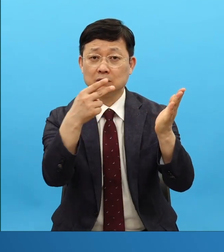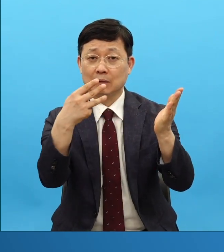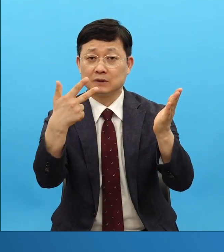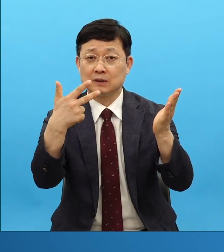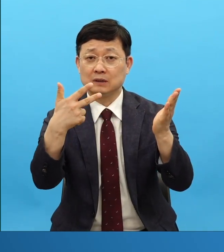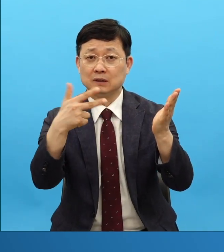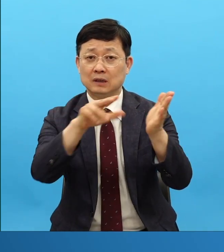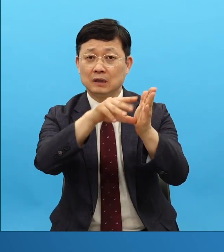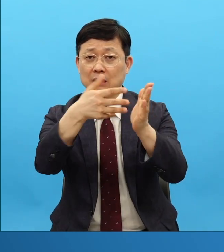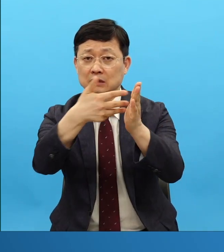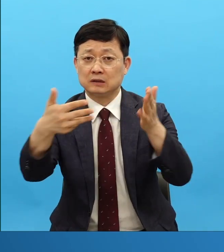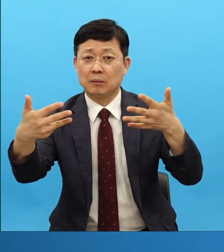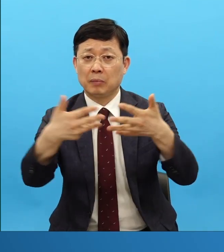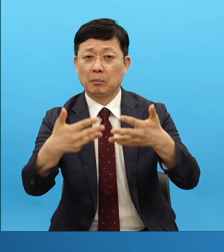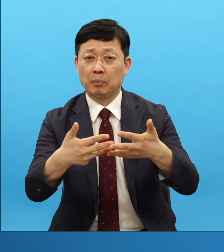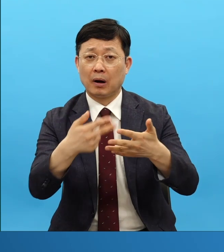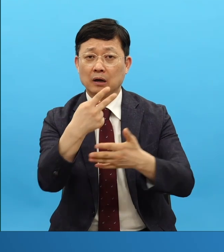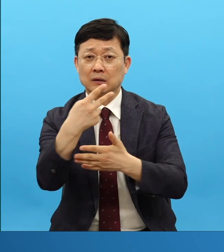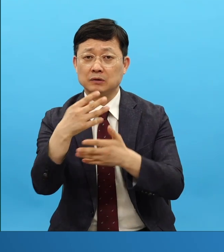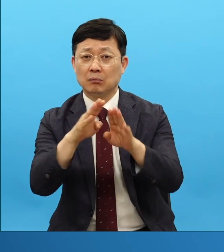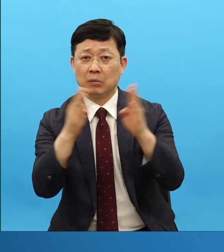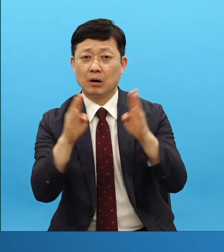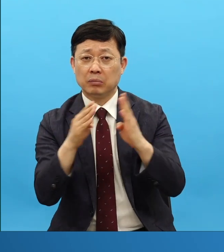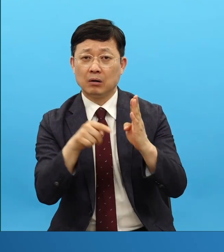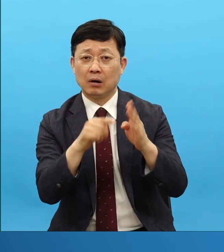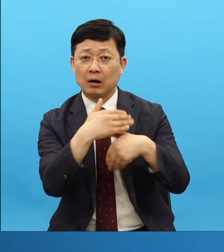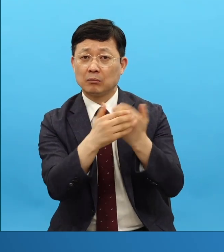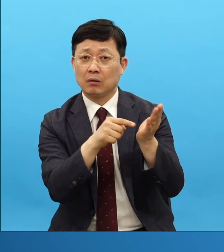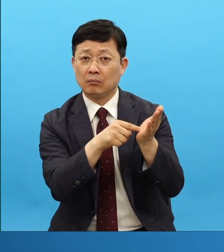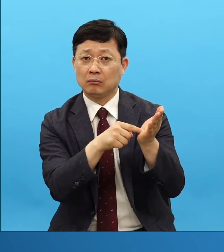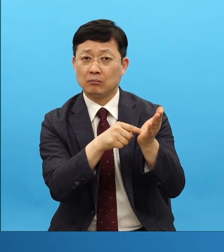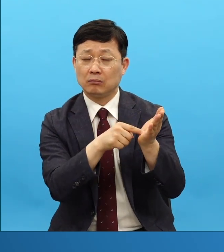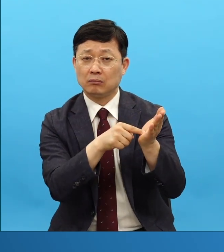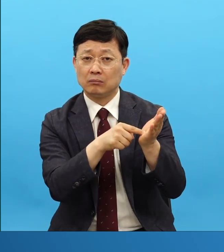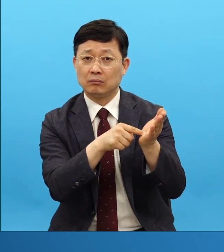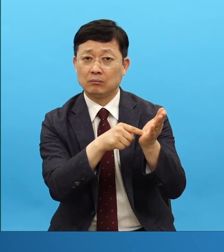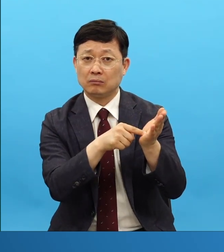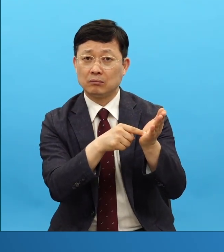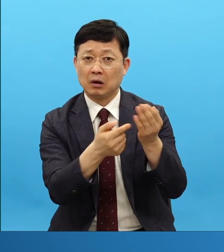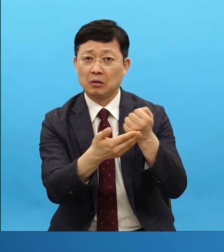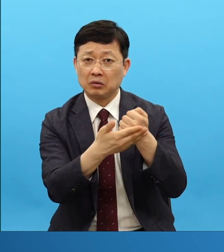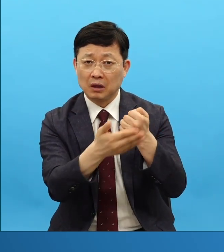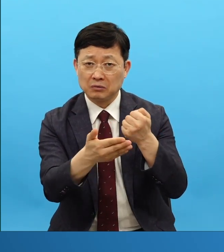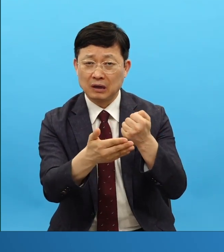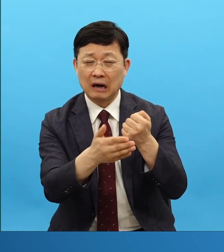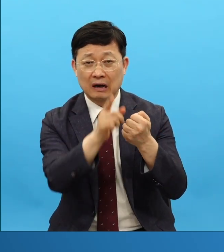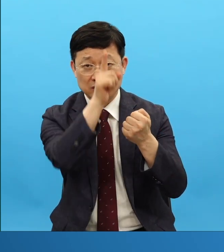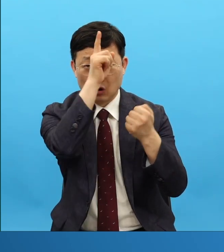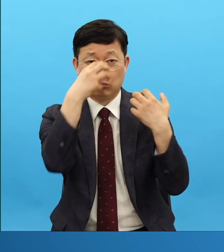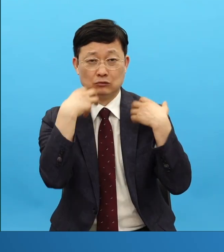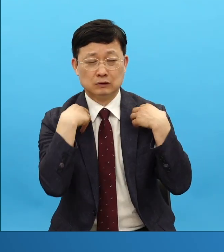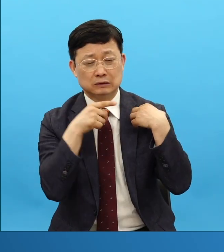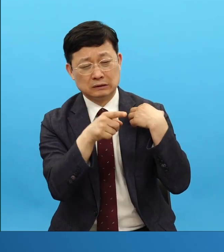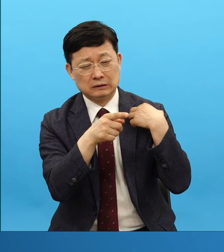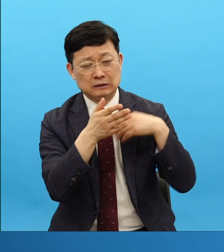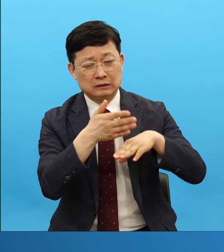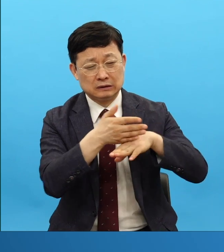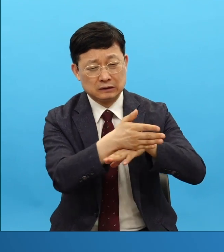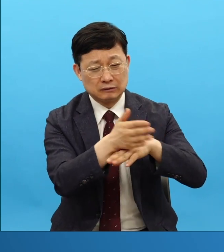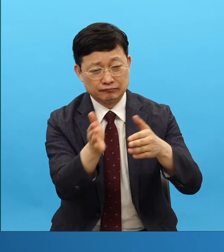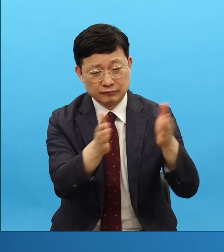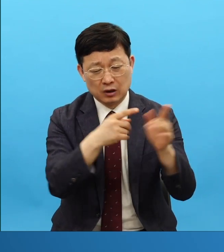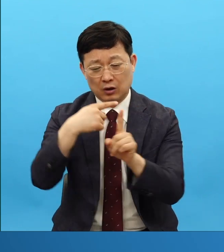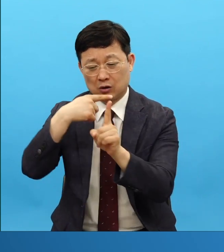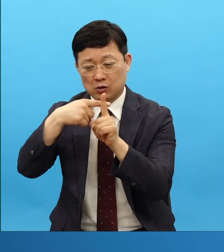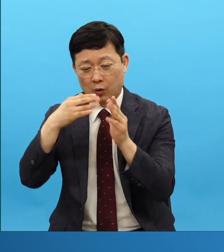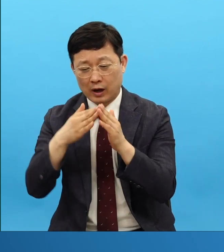말씀하셨어요. And the Bible speaks of the 237 age. 그래서 안 되니까 교회에서부터라도 해야 됩니다. And because it's not taking place, we must